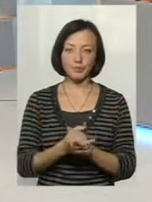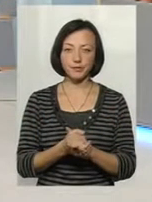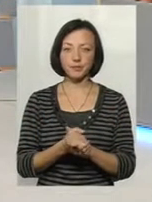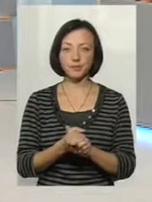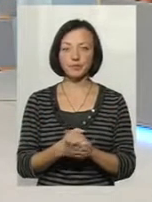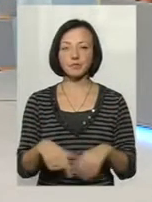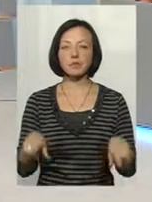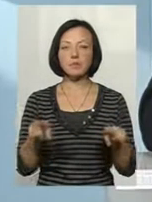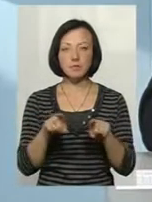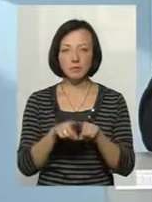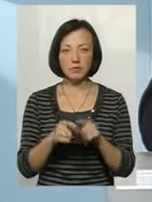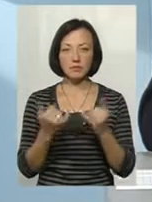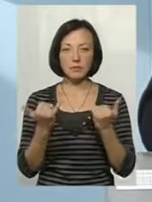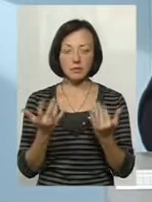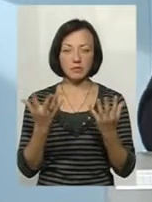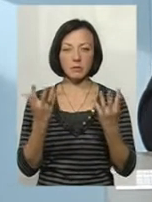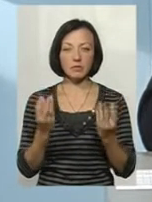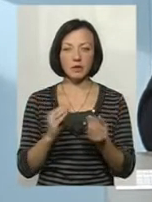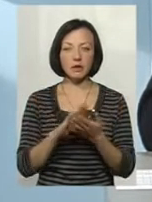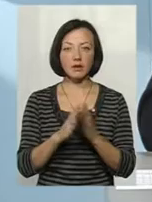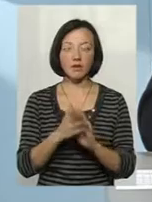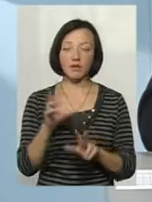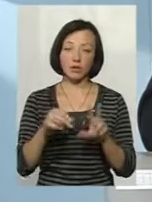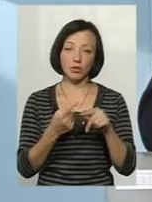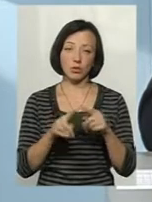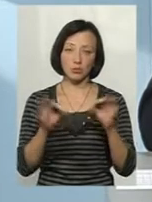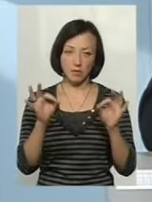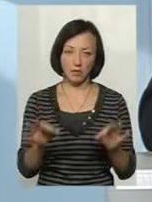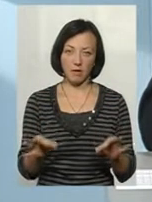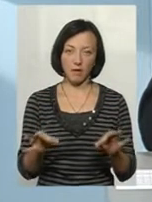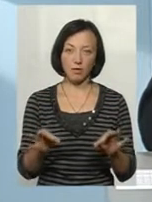мірі, така на даний час ситуація. Я вважаю це правильно, тому